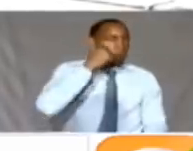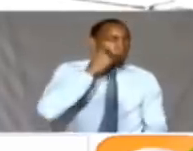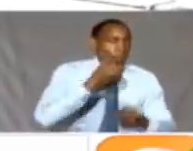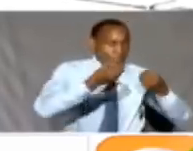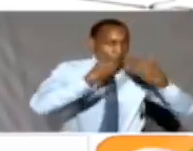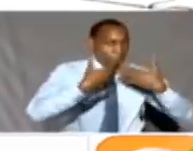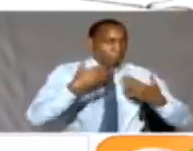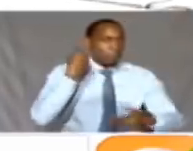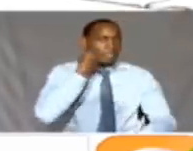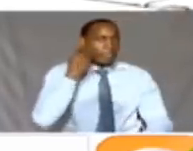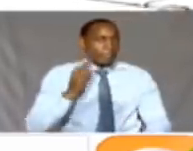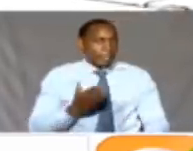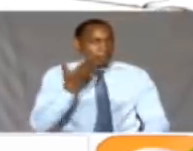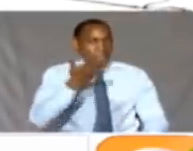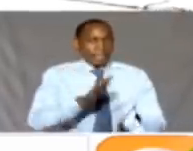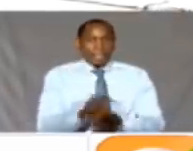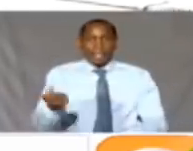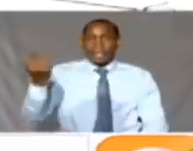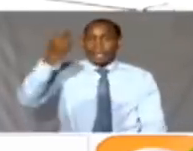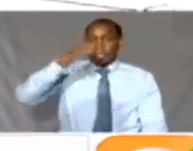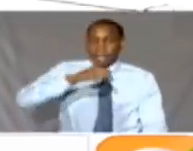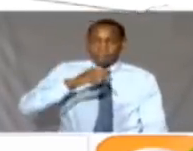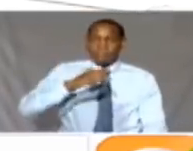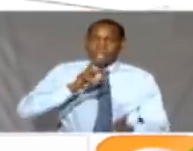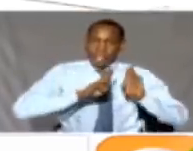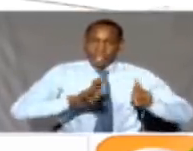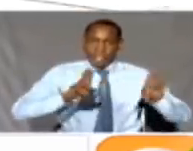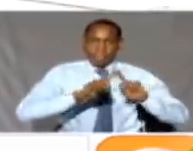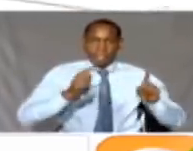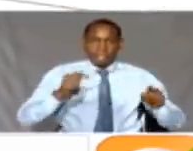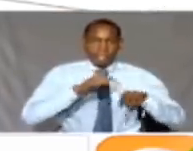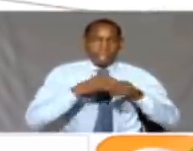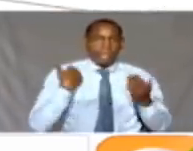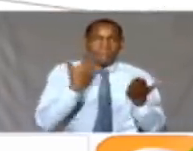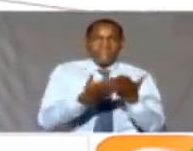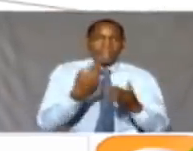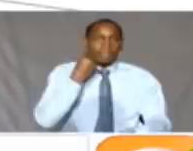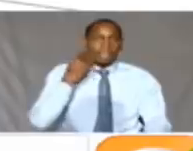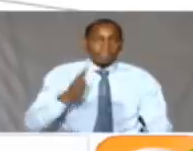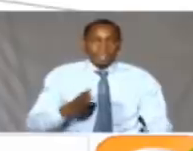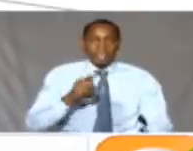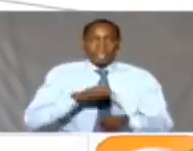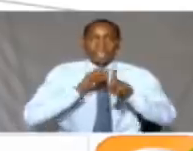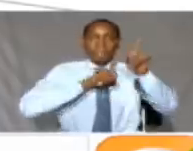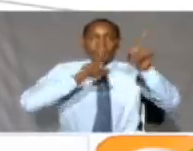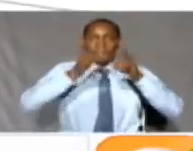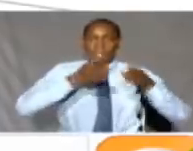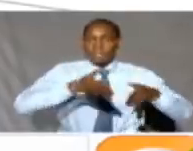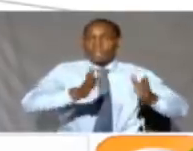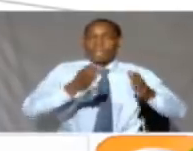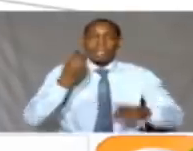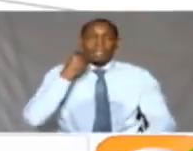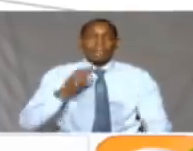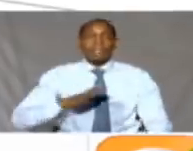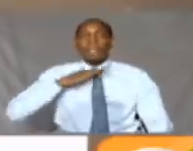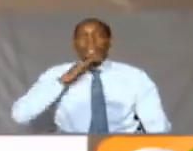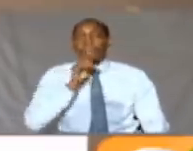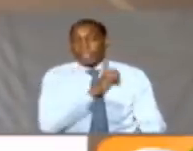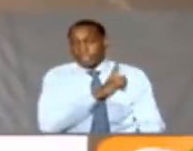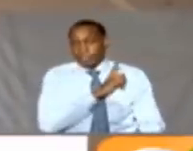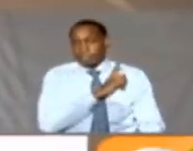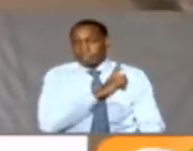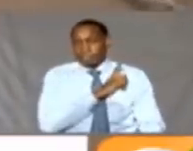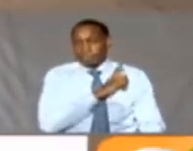mgonjwa, nimekuja na moyo wote, lakini nikifika hapa nimebeba mgonjwa, nikifika njiani mgonjwa amefariki.